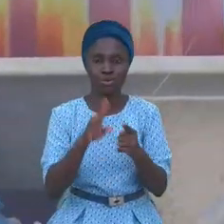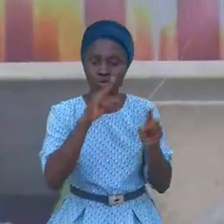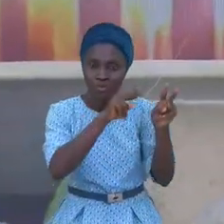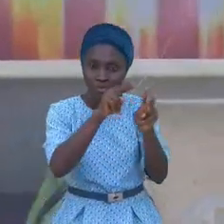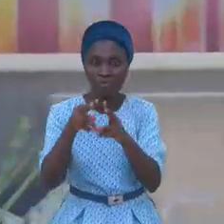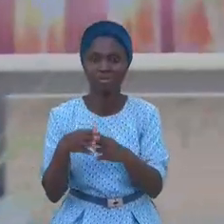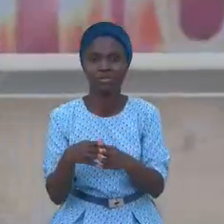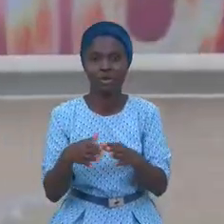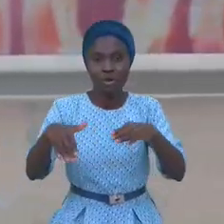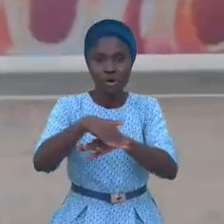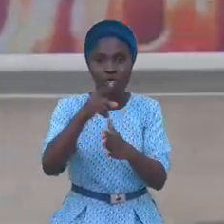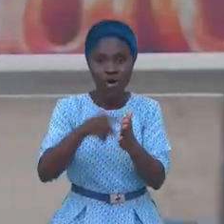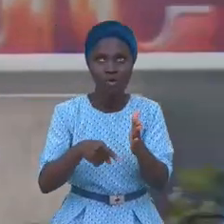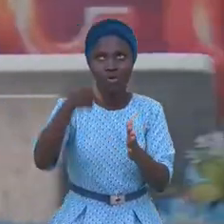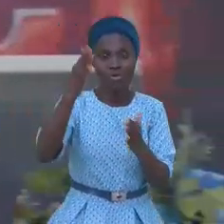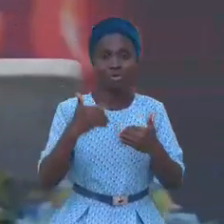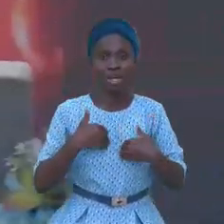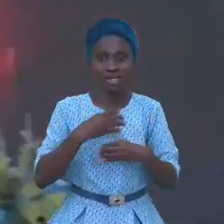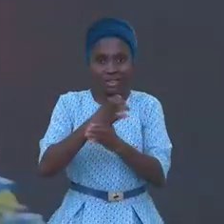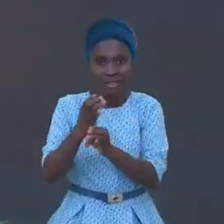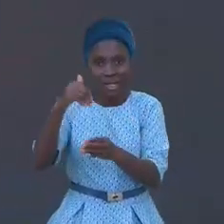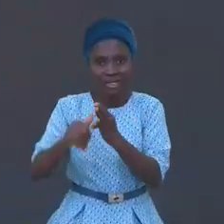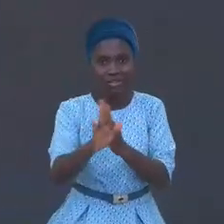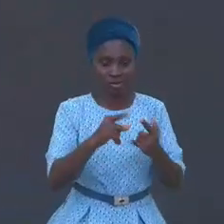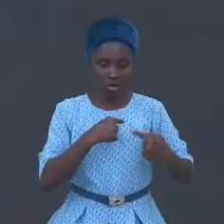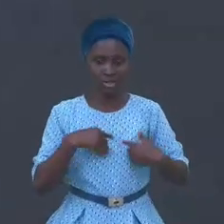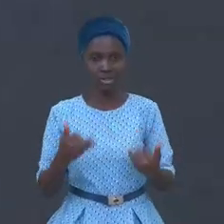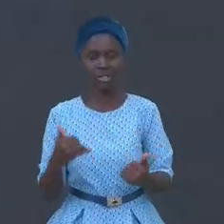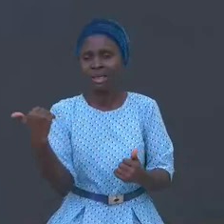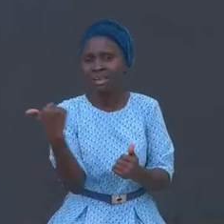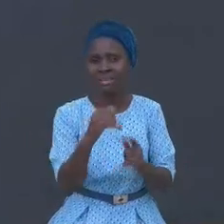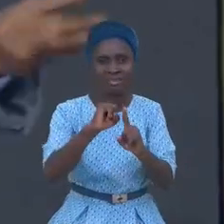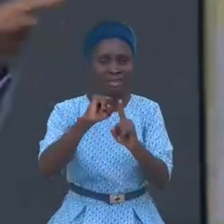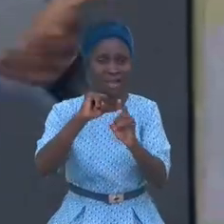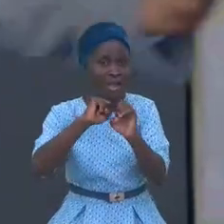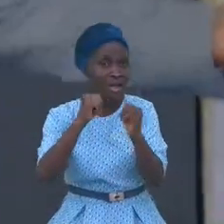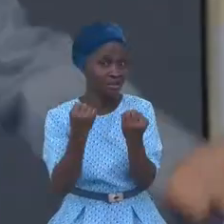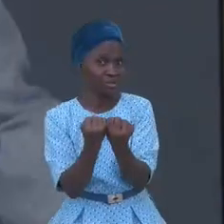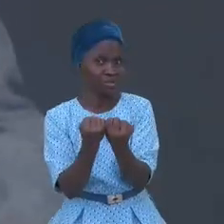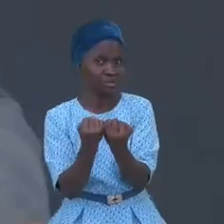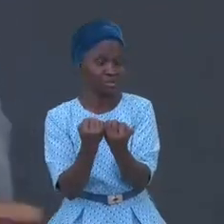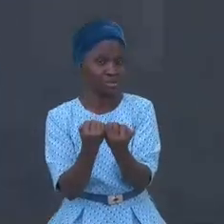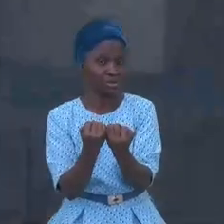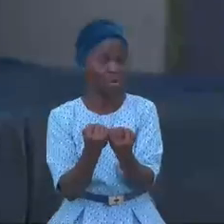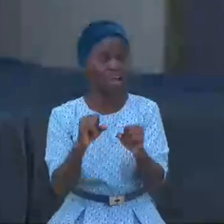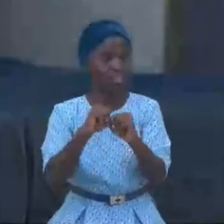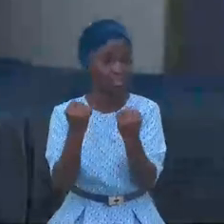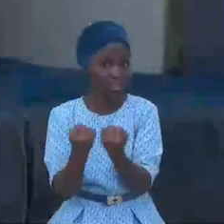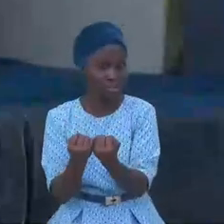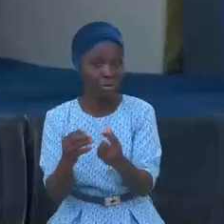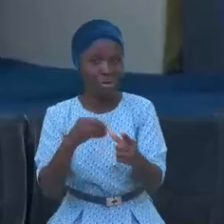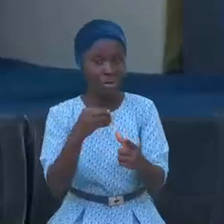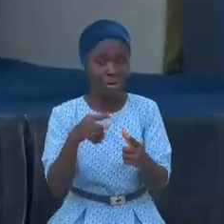cœur maintenant. Et tout ce qui veut venir, toute association et tout jeu qui